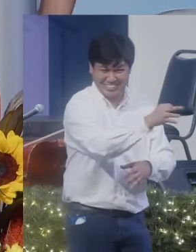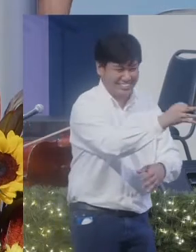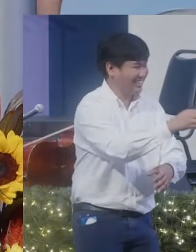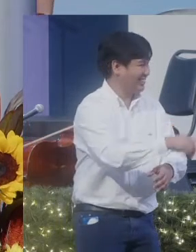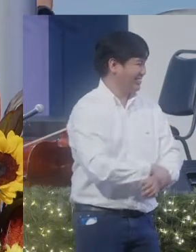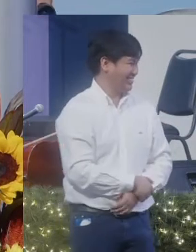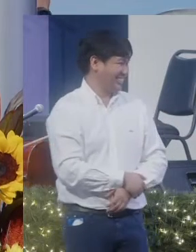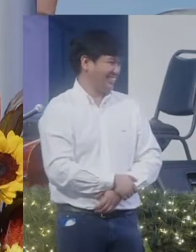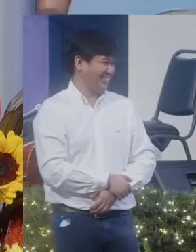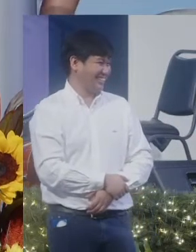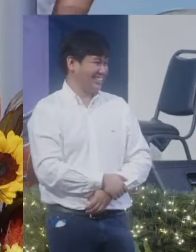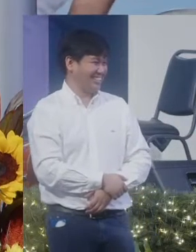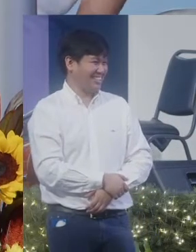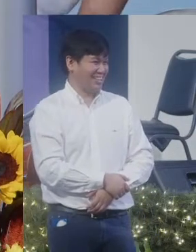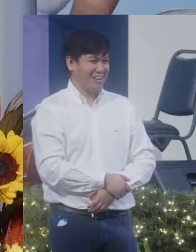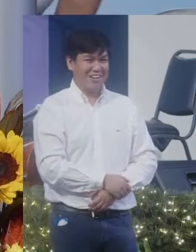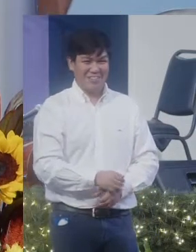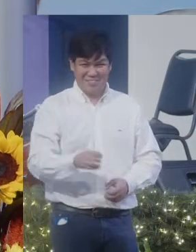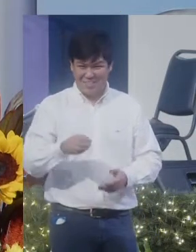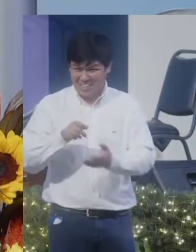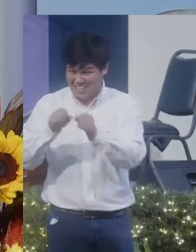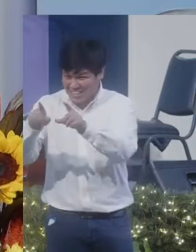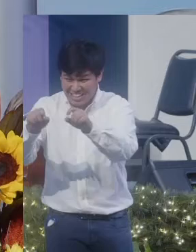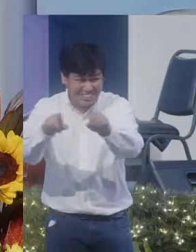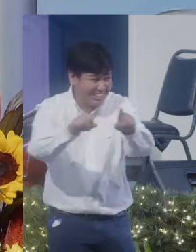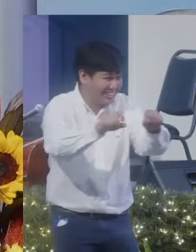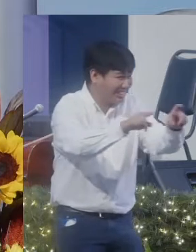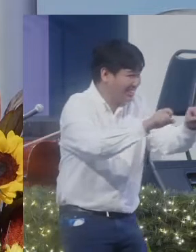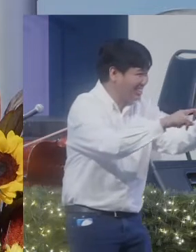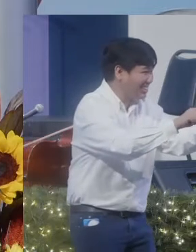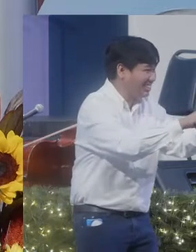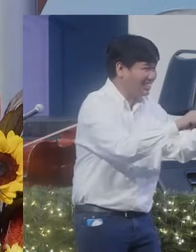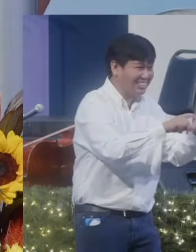ba? Sa proceeds ng ating miraculous fishing.